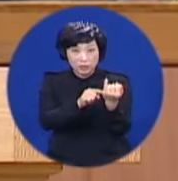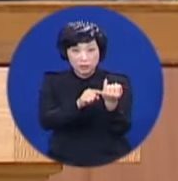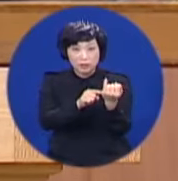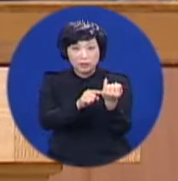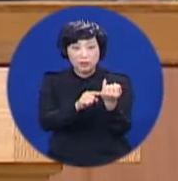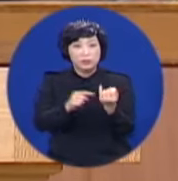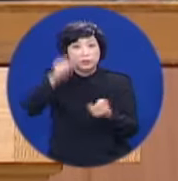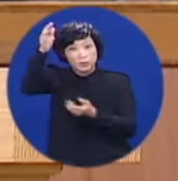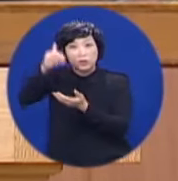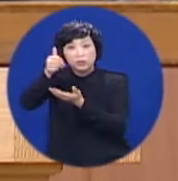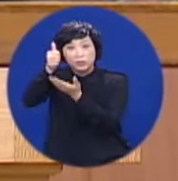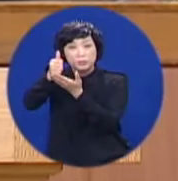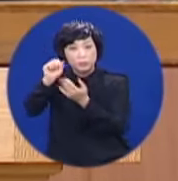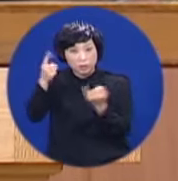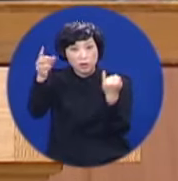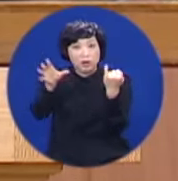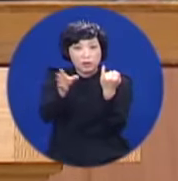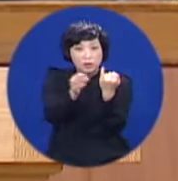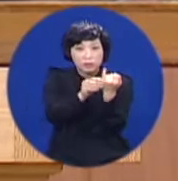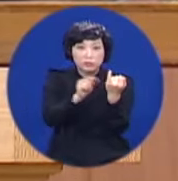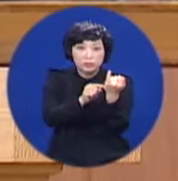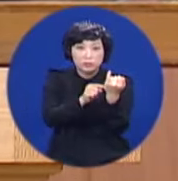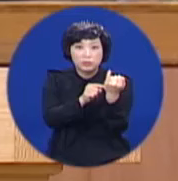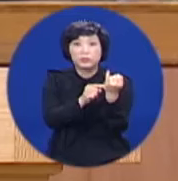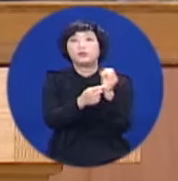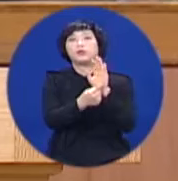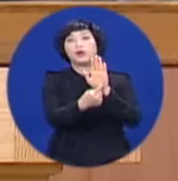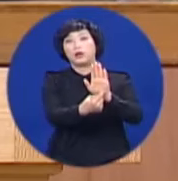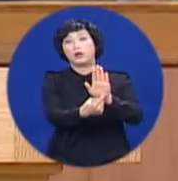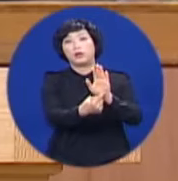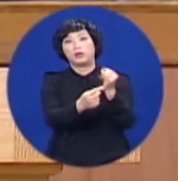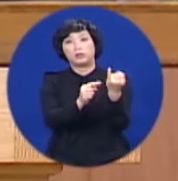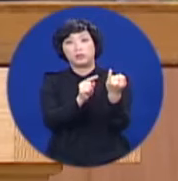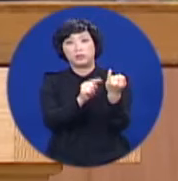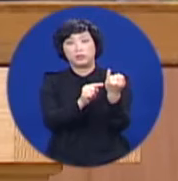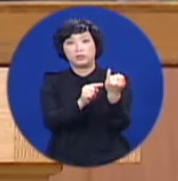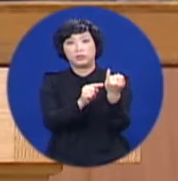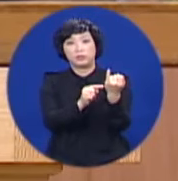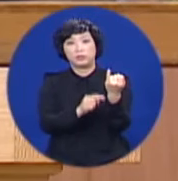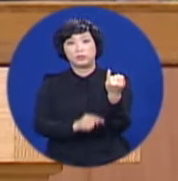성령으로 잉태된 것이 나타났더니.